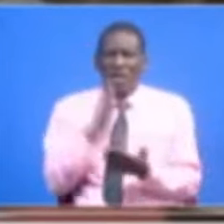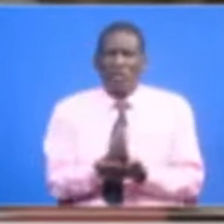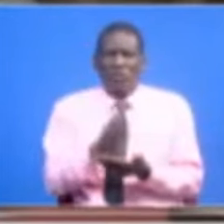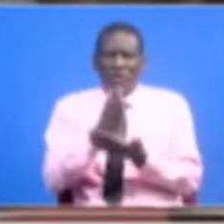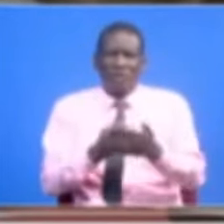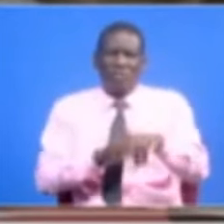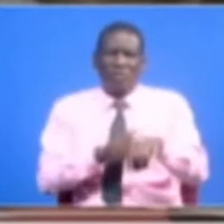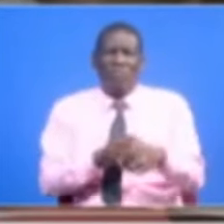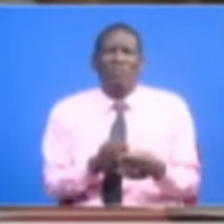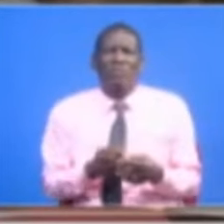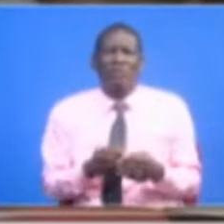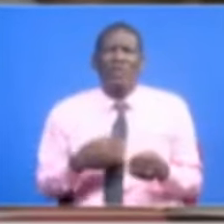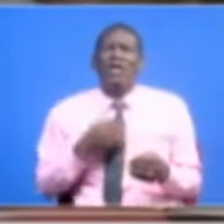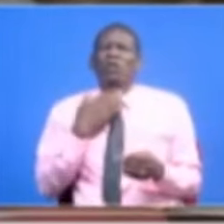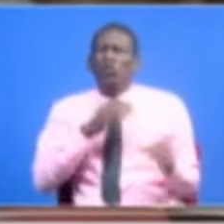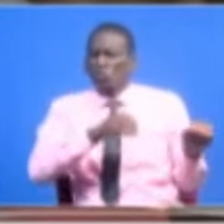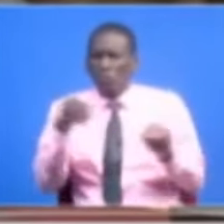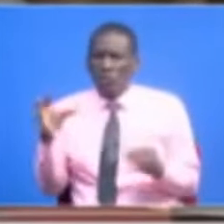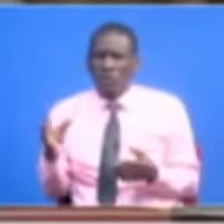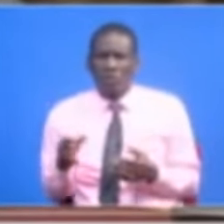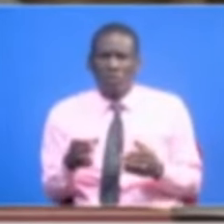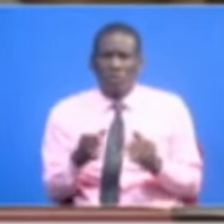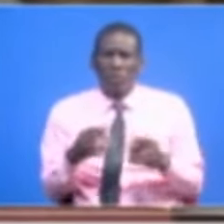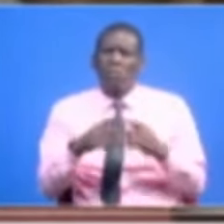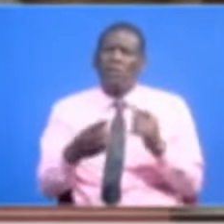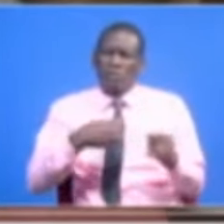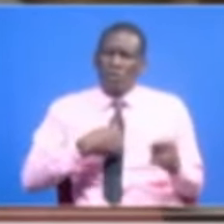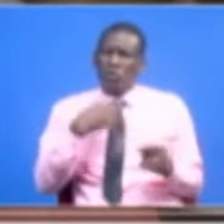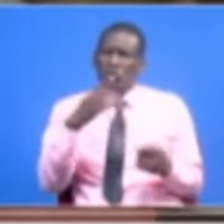point, I wanted to get out, and I was told that